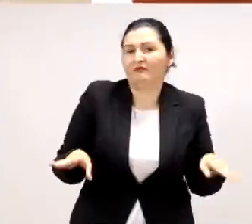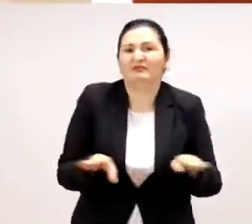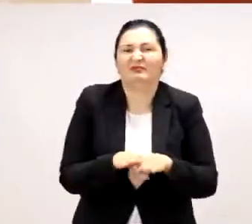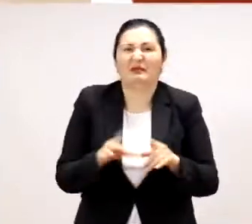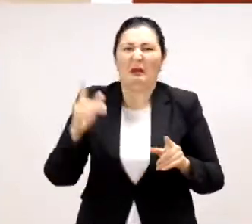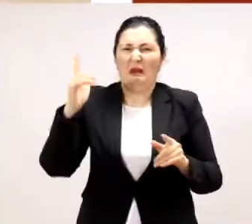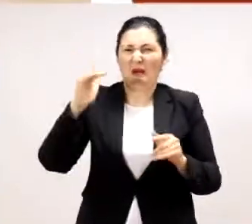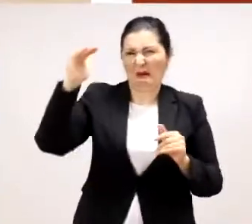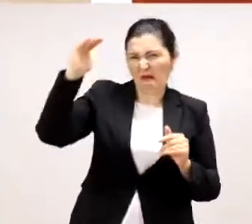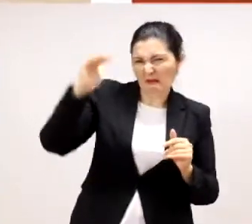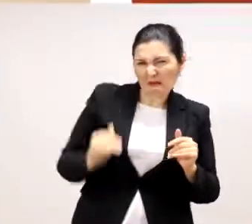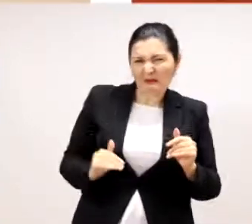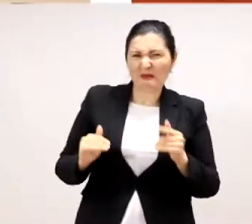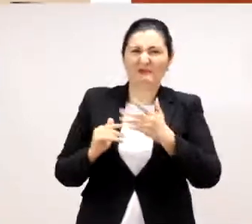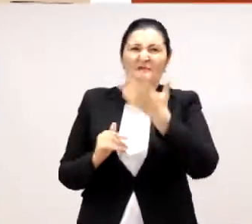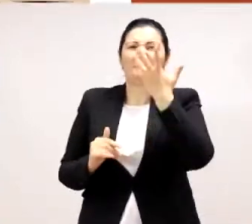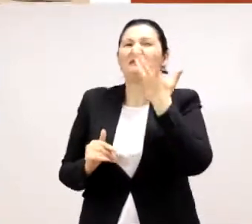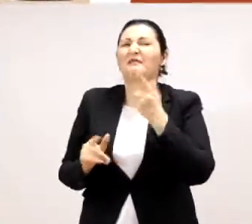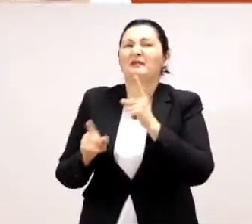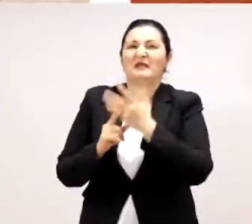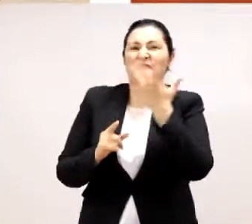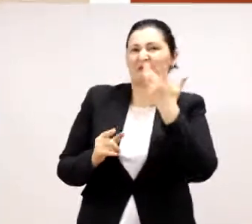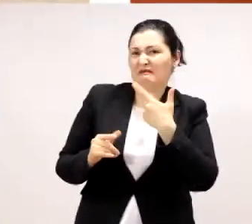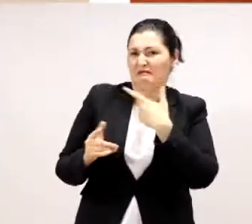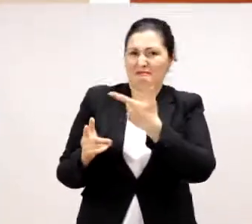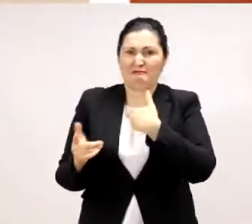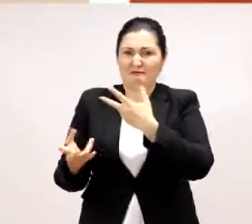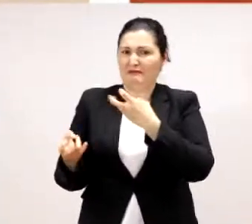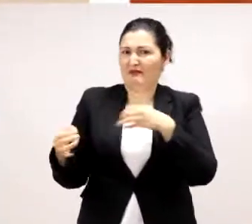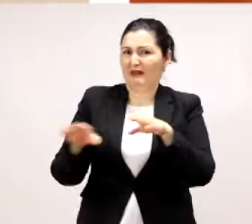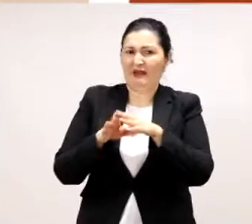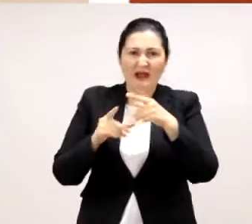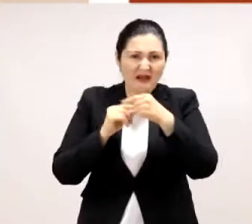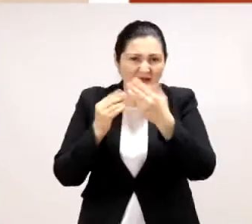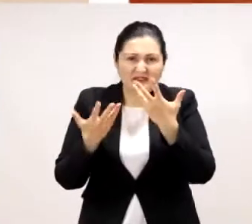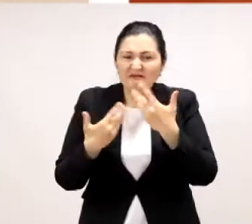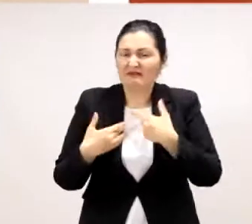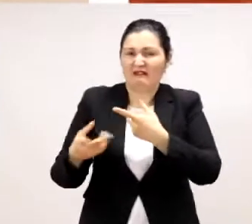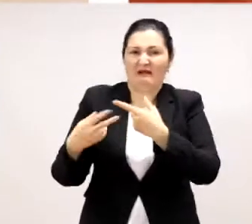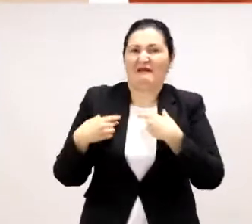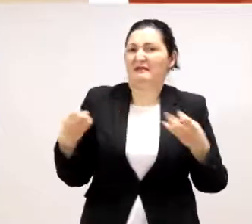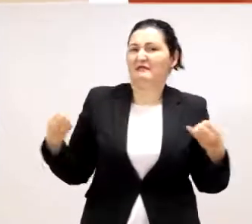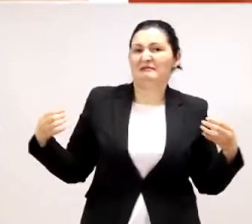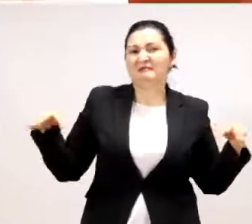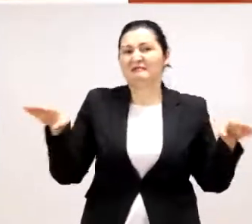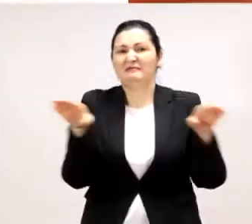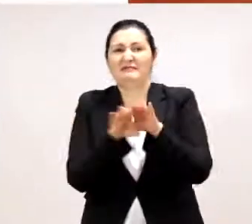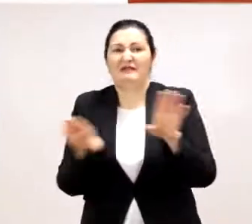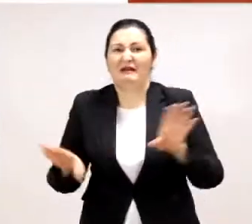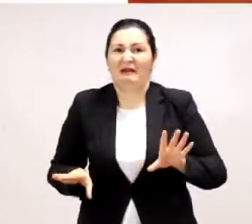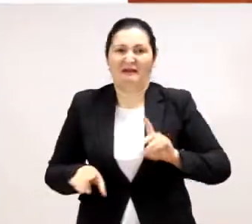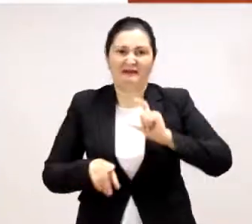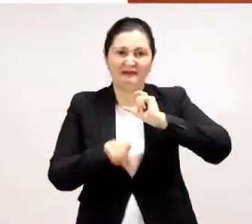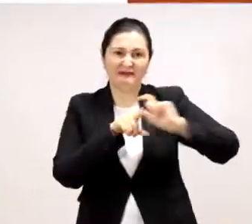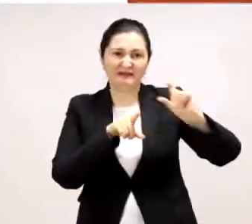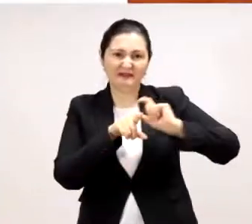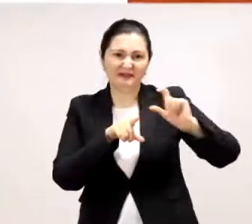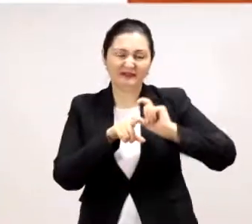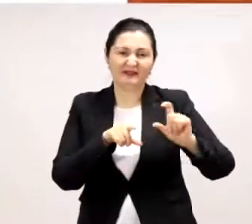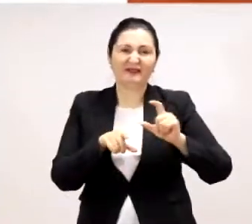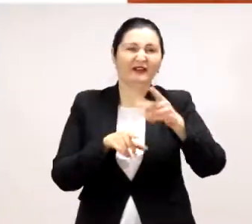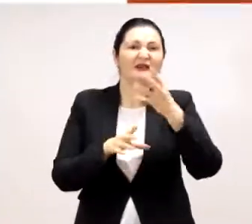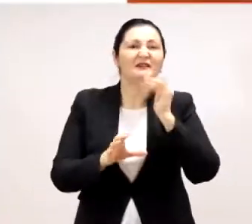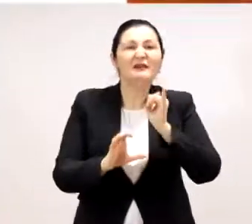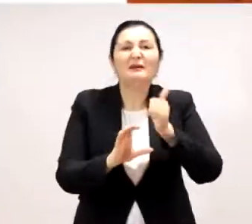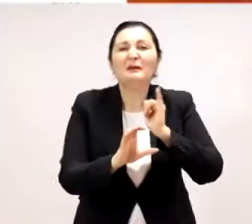چون قدی من؟ رنگتان چون رنگی من، برگتان چون برگی من نیست، پس نامد صدبرگ. پولیس